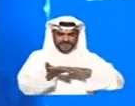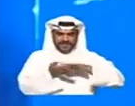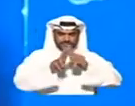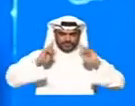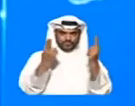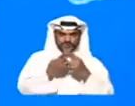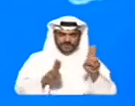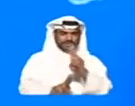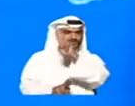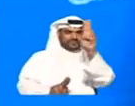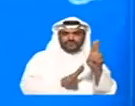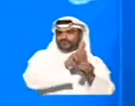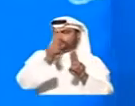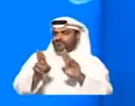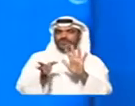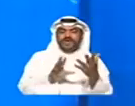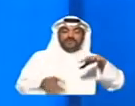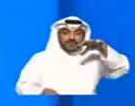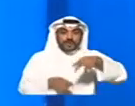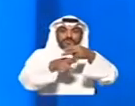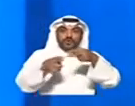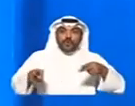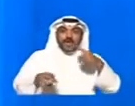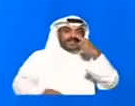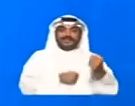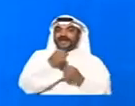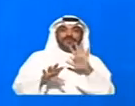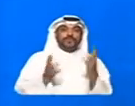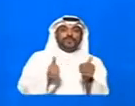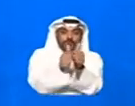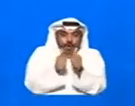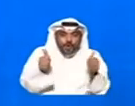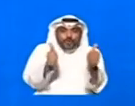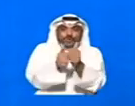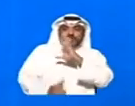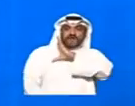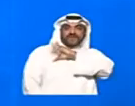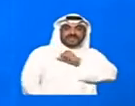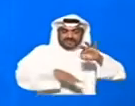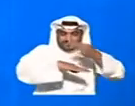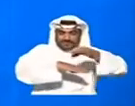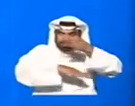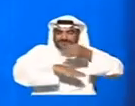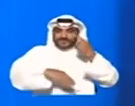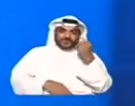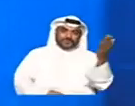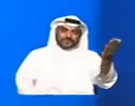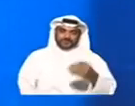الهامة، كما ستقيم دولة الكويت فعاليات الأسر الفلسطينية المنتجة على هامش أعمال